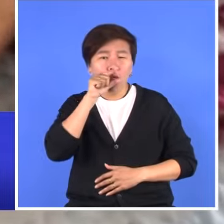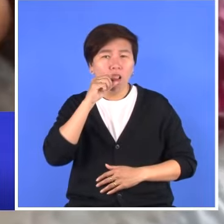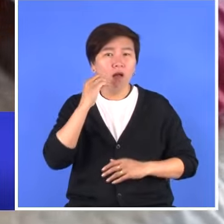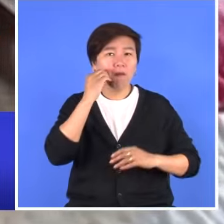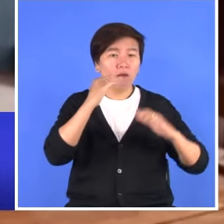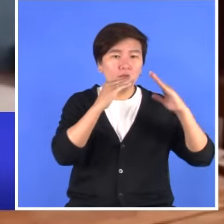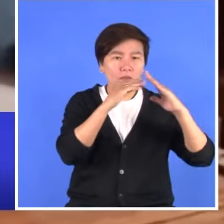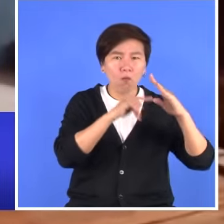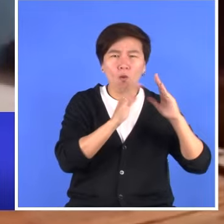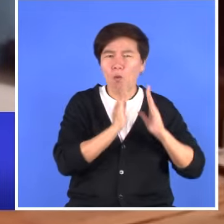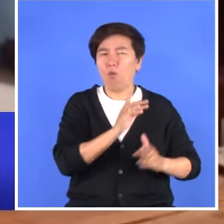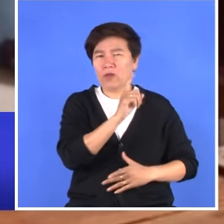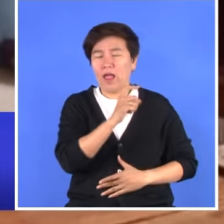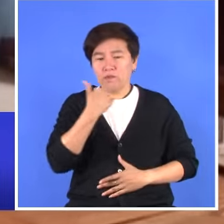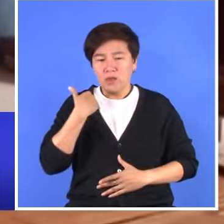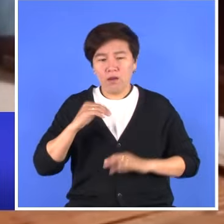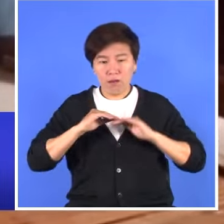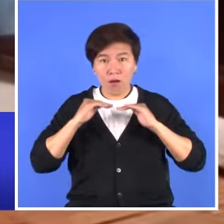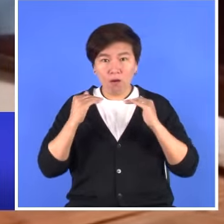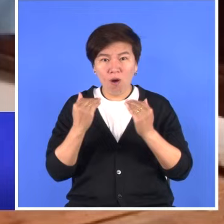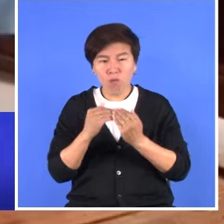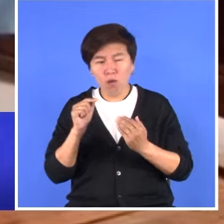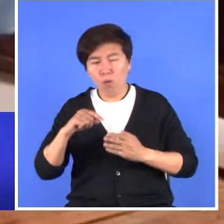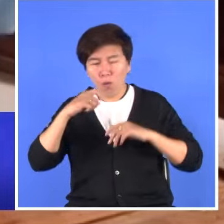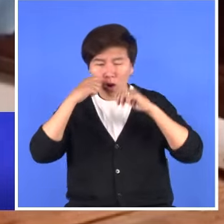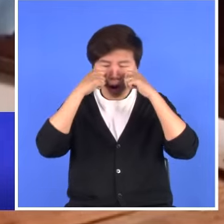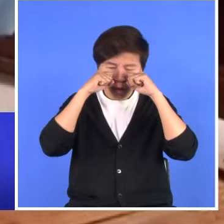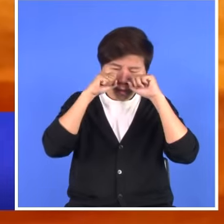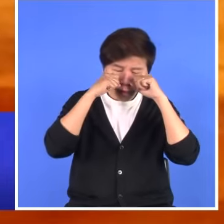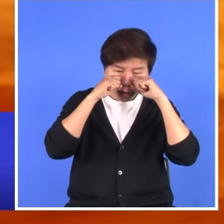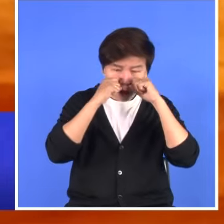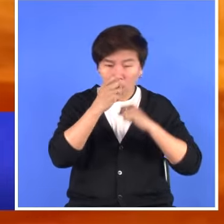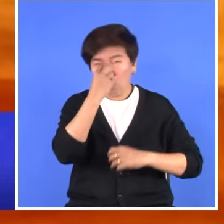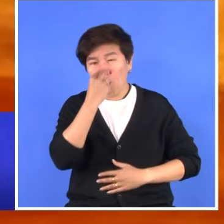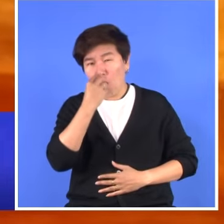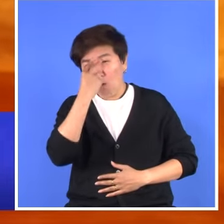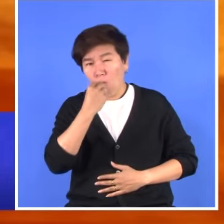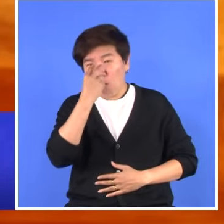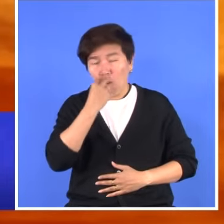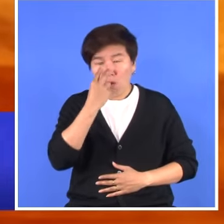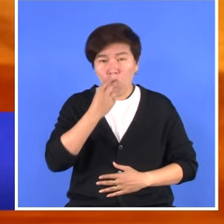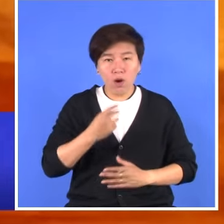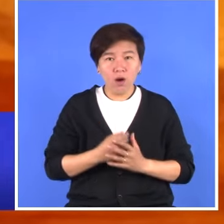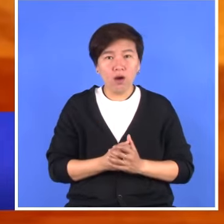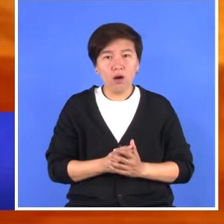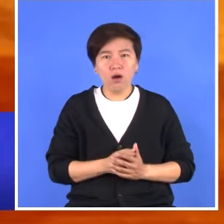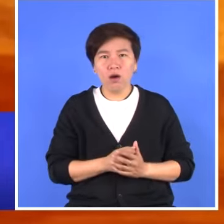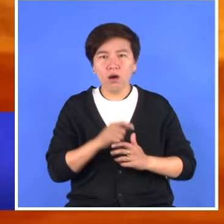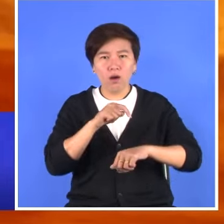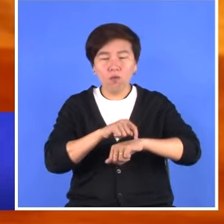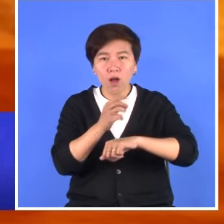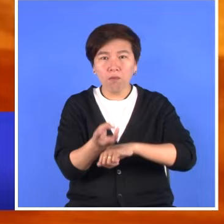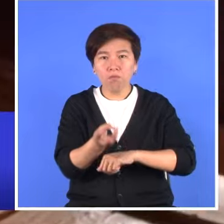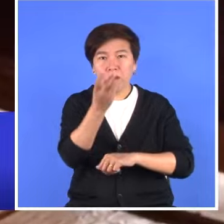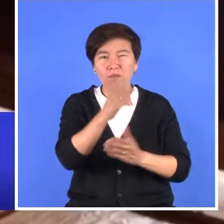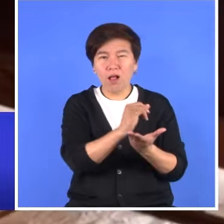อู้ยิ่งทำให้ญาติๆเนี่ยร้องห่มร้องไห้ทำใจแล้วสงสจะเกิดเรื่องไม่ดีสักพักคุณลุงชาญชัยดิ้นทุรนทุราย